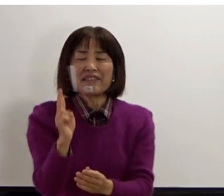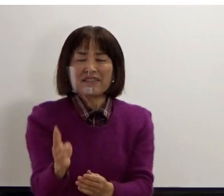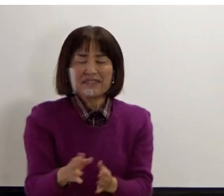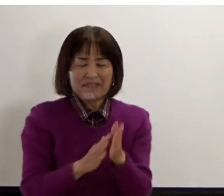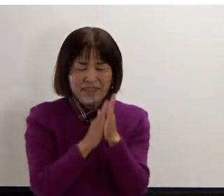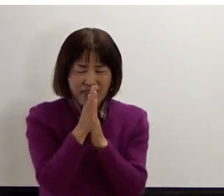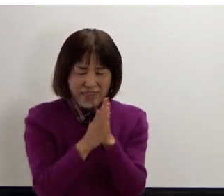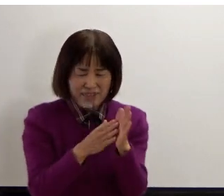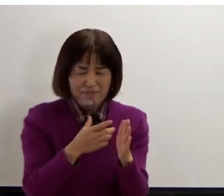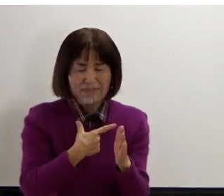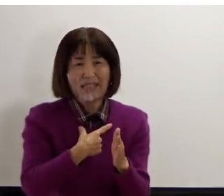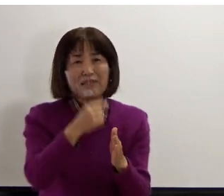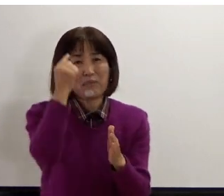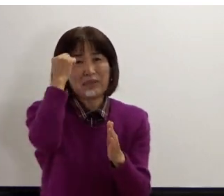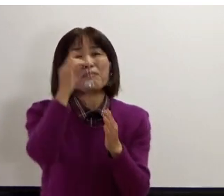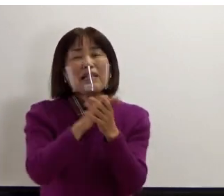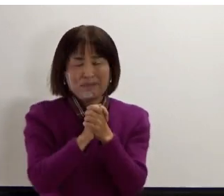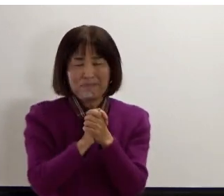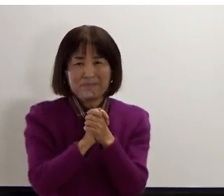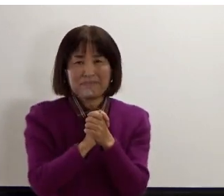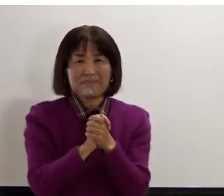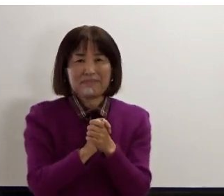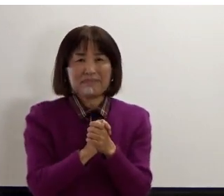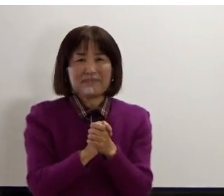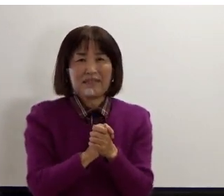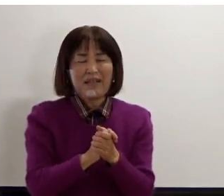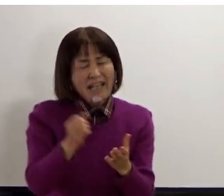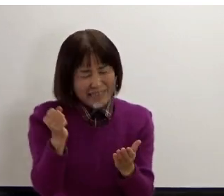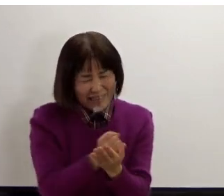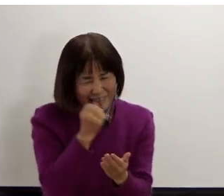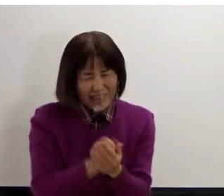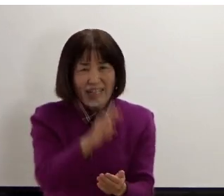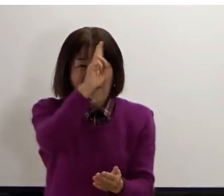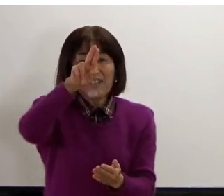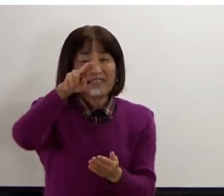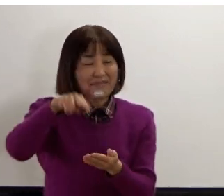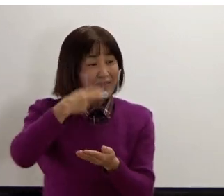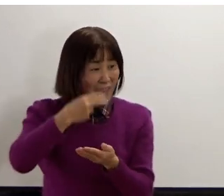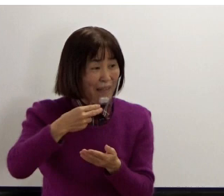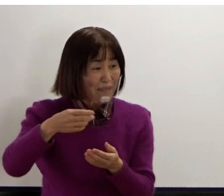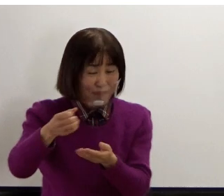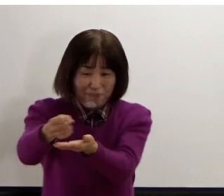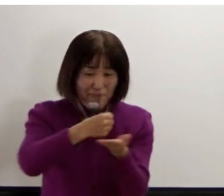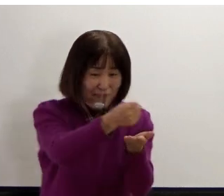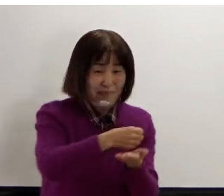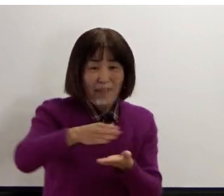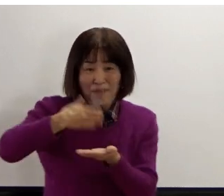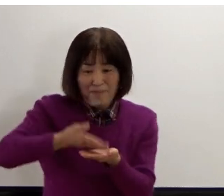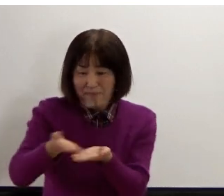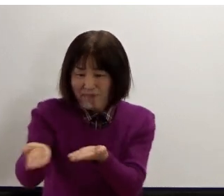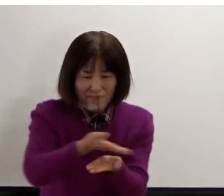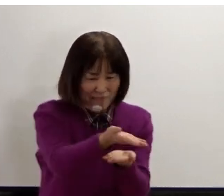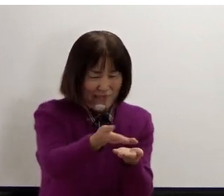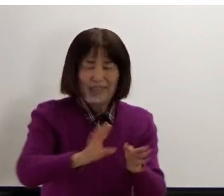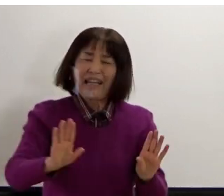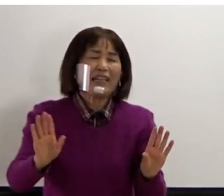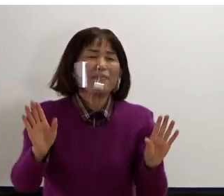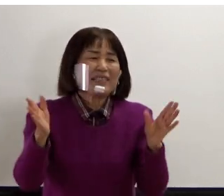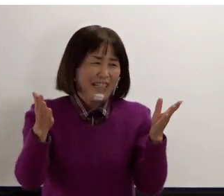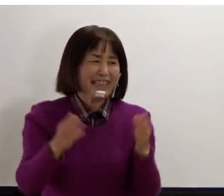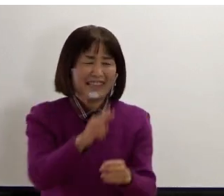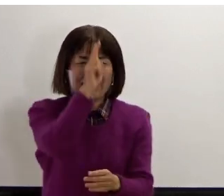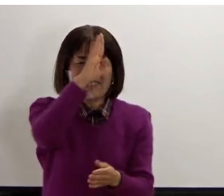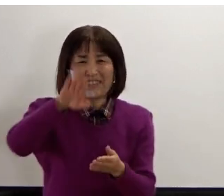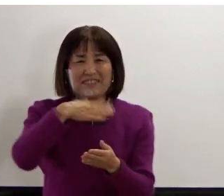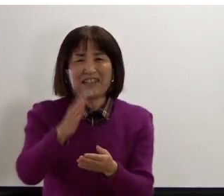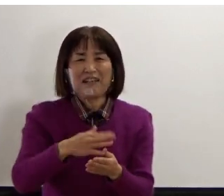っているポットラックパーティーとかね、はできませんけれども、それでもね、一緒に集まって、主を